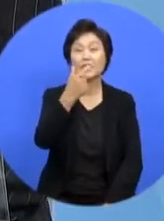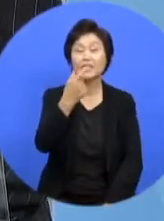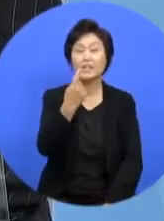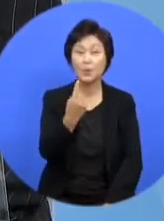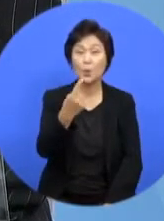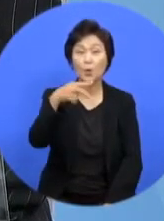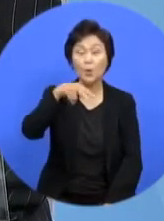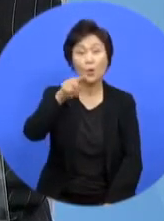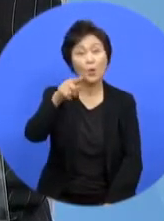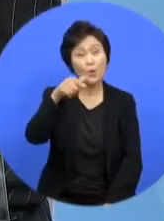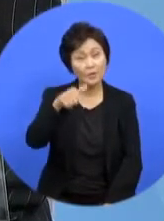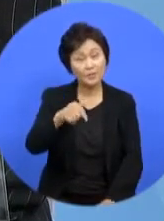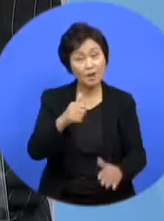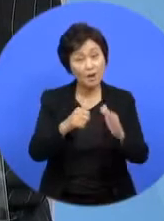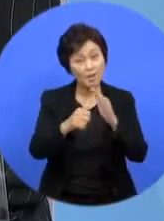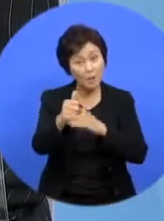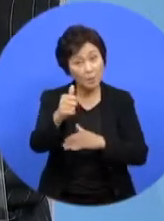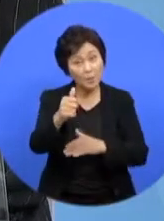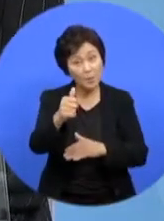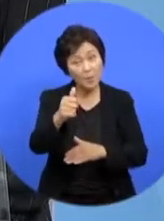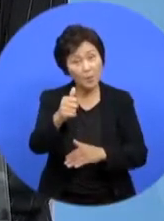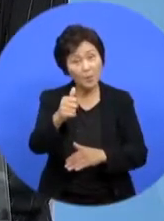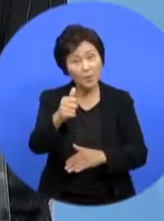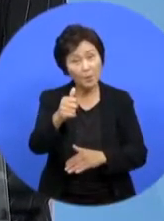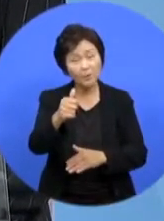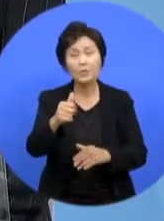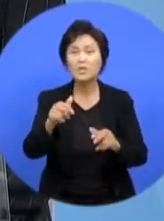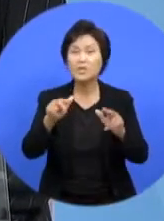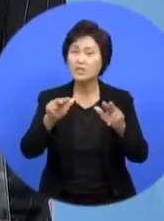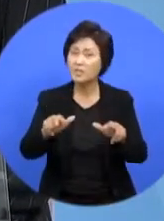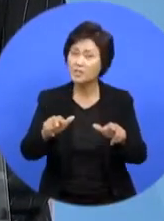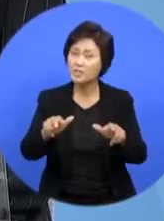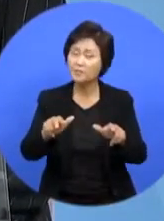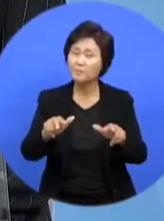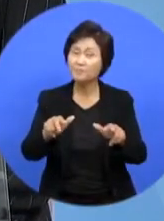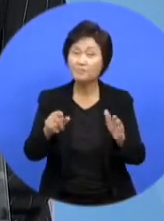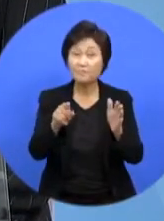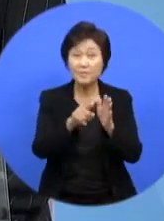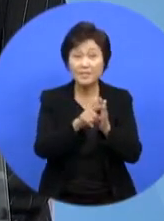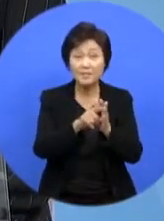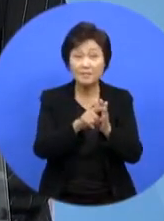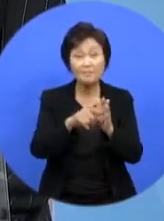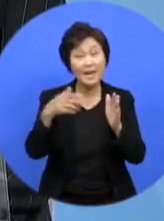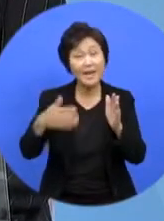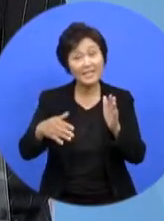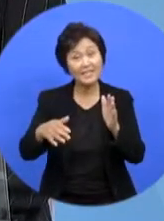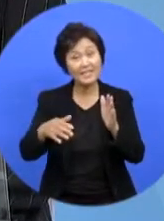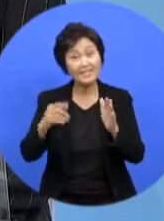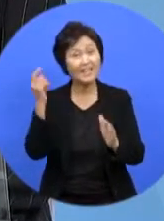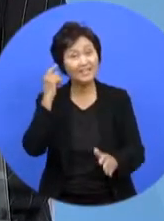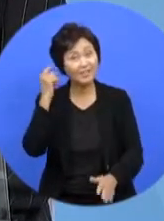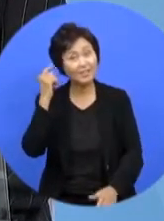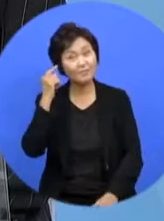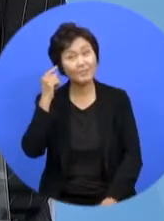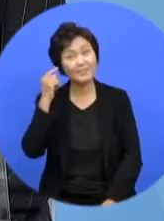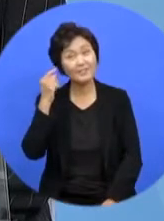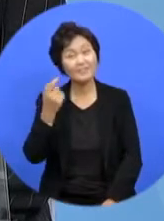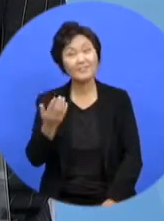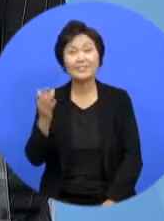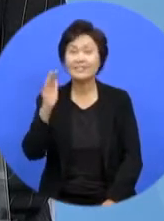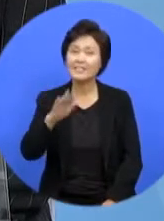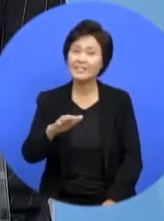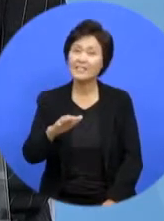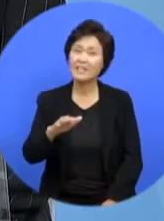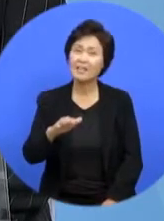듣기로는 아직 신앙을 갖고 계시지 않는 분이라는 얘기를 들었어요. 네, 신앙을, 그런데 지금